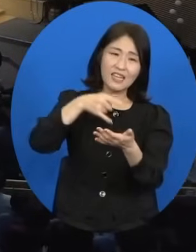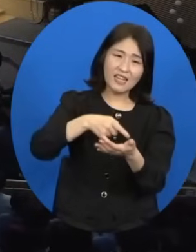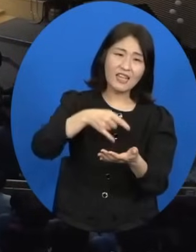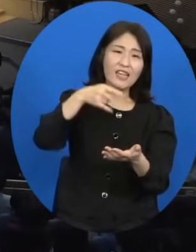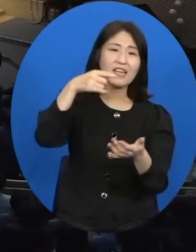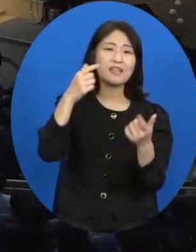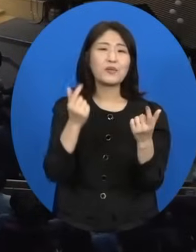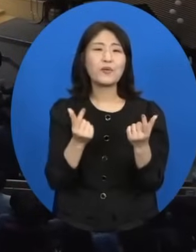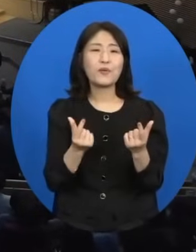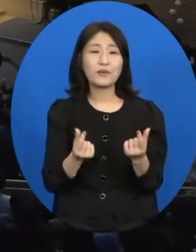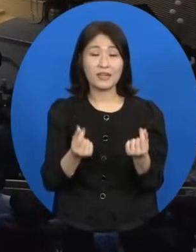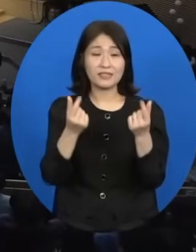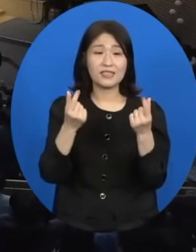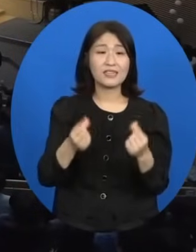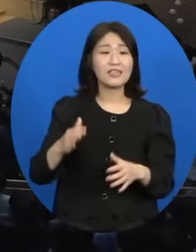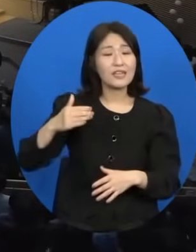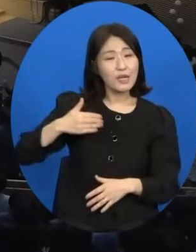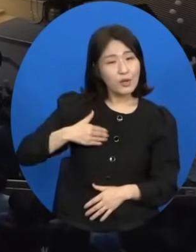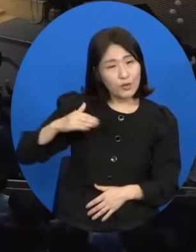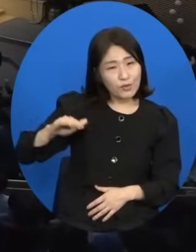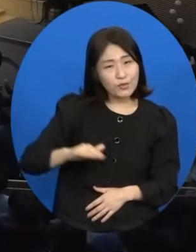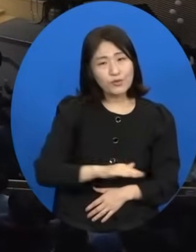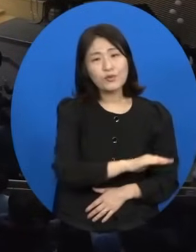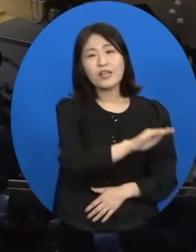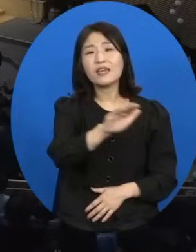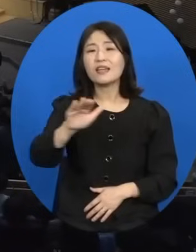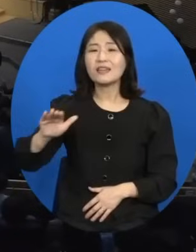선지자의 녹 같이